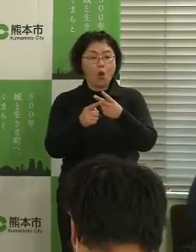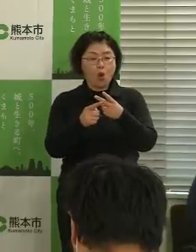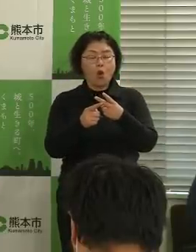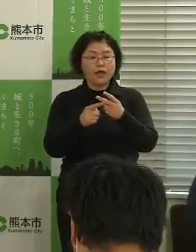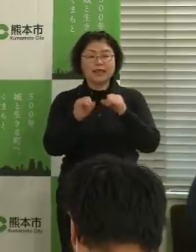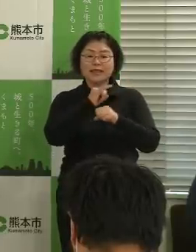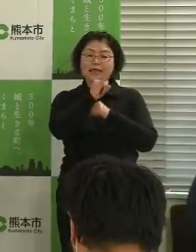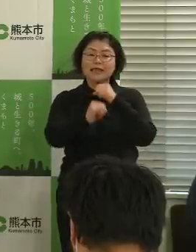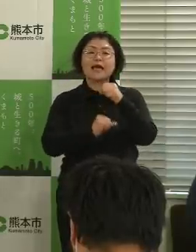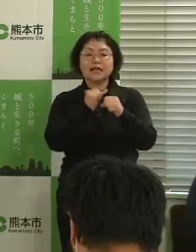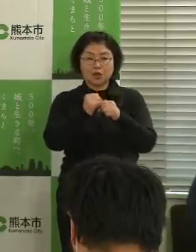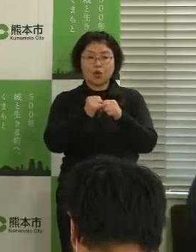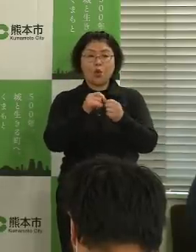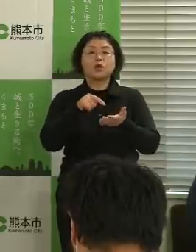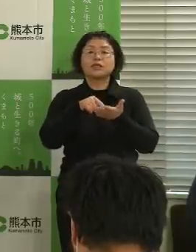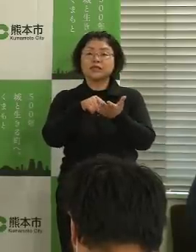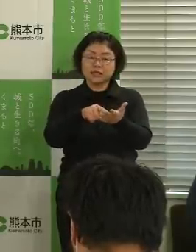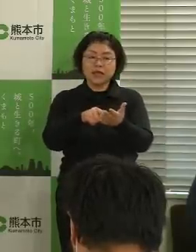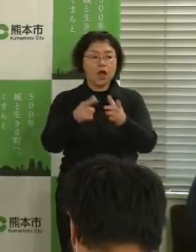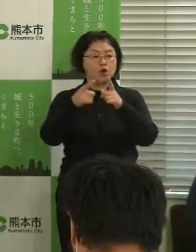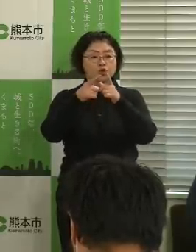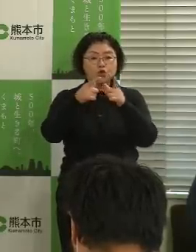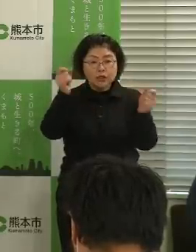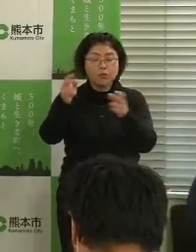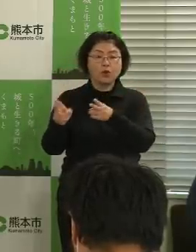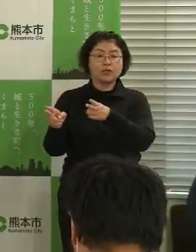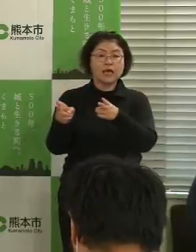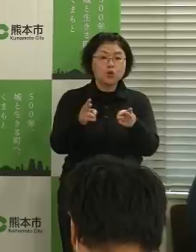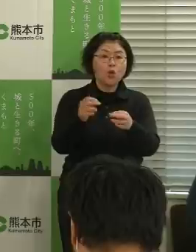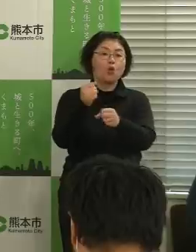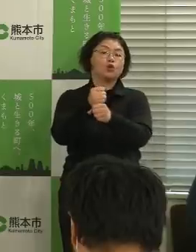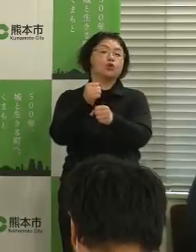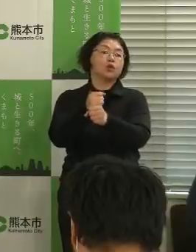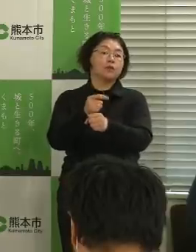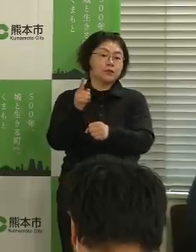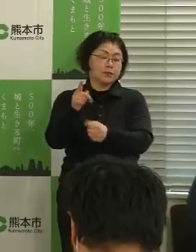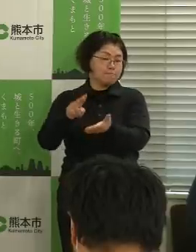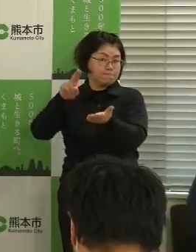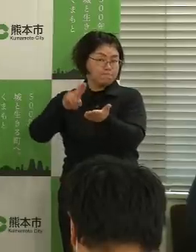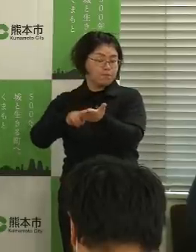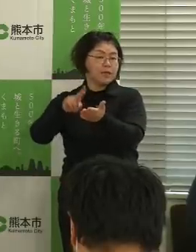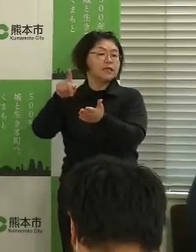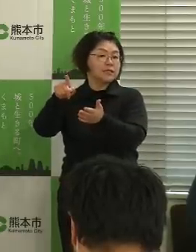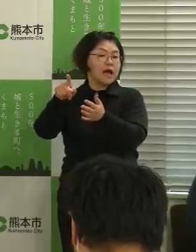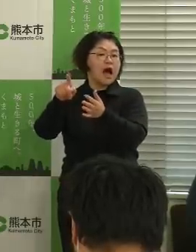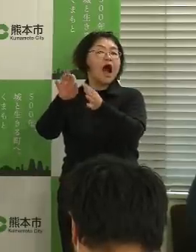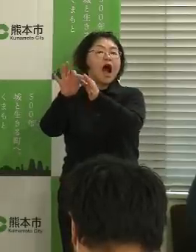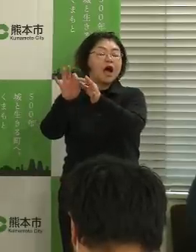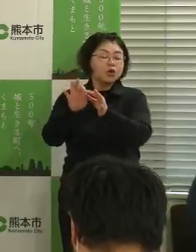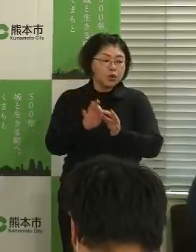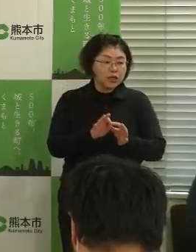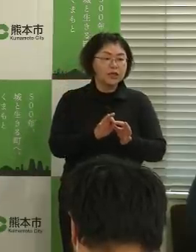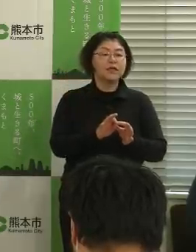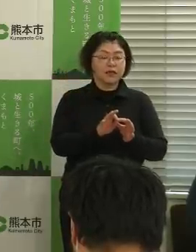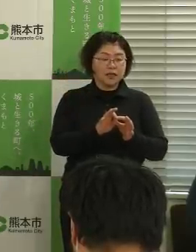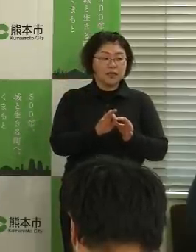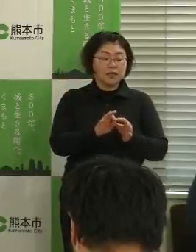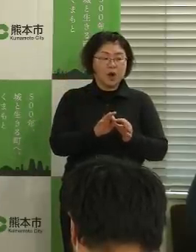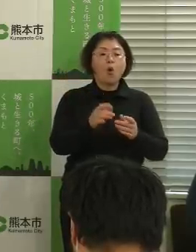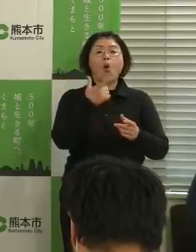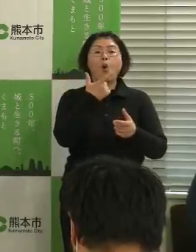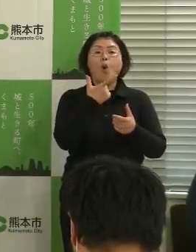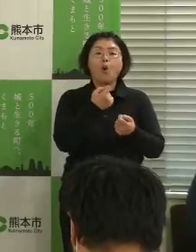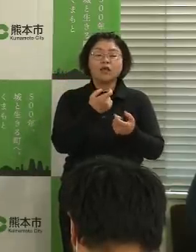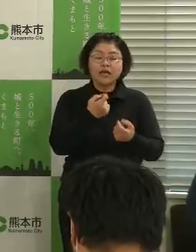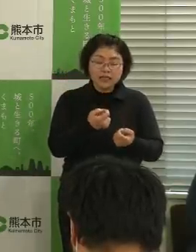で、この辺もですね、国の方で今一生懸命こう制度をこう作っておられますが、それらがやっぱり確定しないと、例えば同じ申請書を